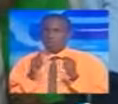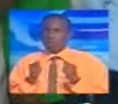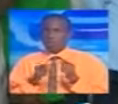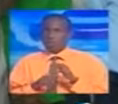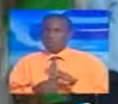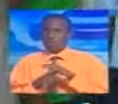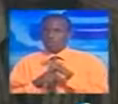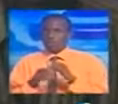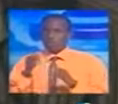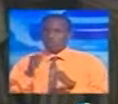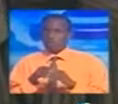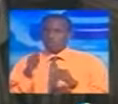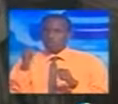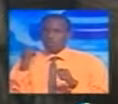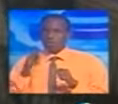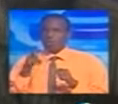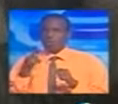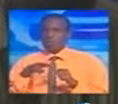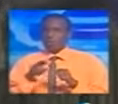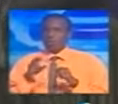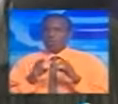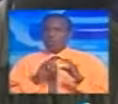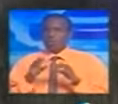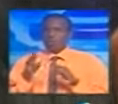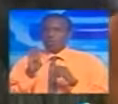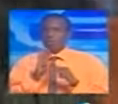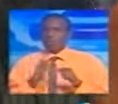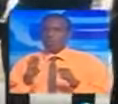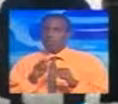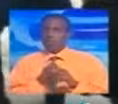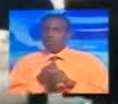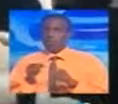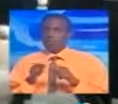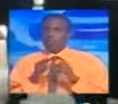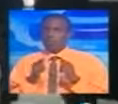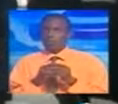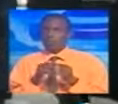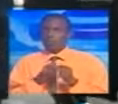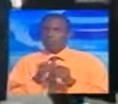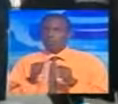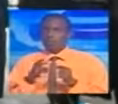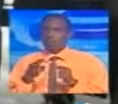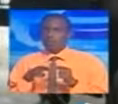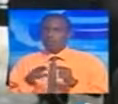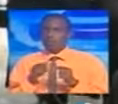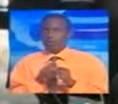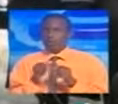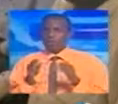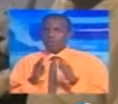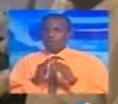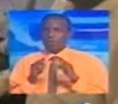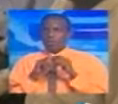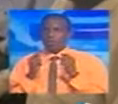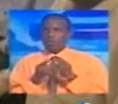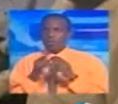ministre de l'Intérieur, le président de la commune de Balbala, le ministre de l'Économie et des Finances, Yaz Moussa Dawale, et la secrétaire d'État aux Affaires Sociales,